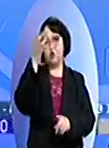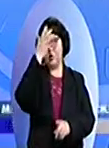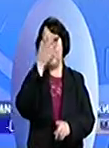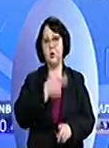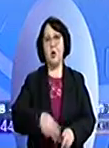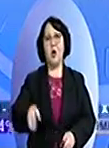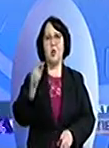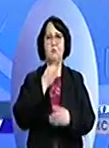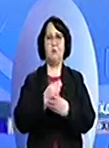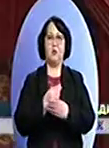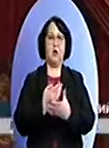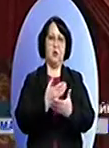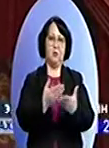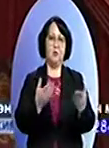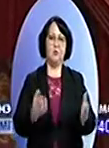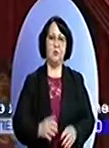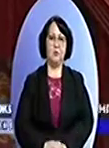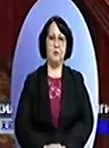шагнууллаа.